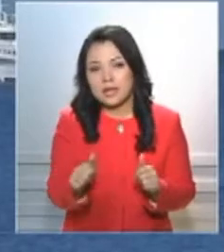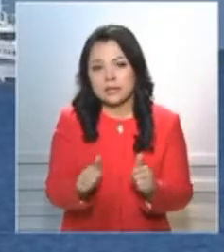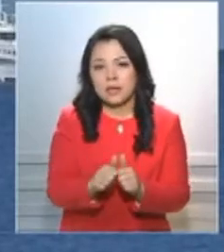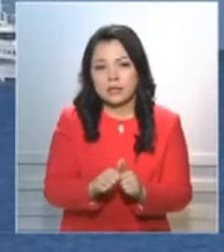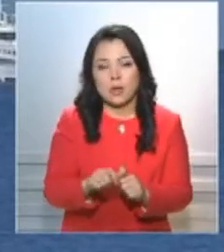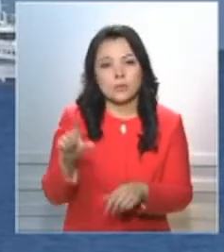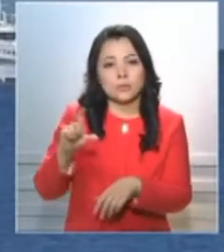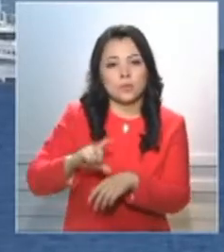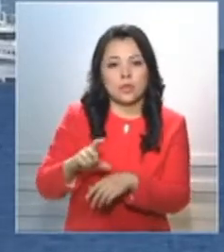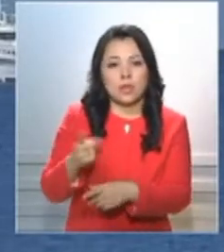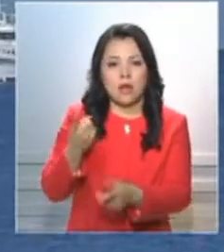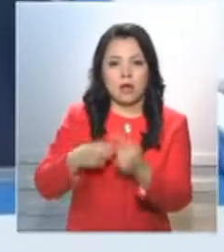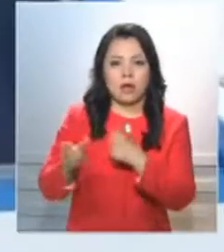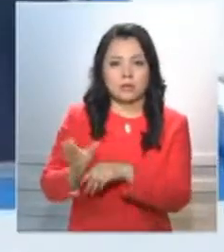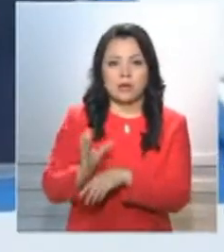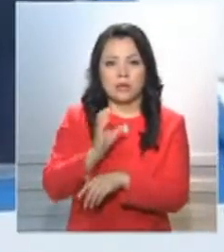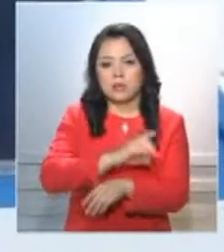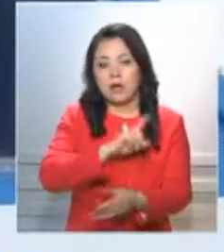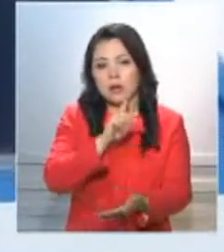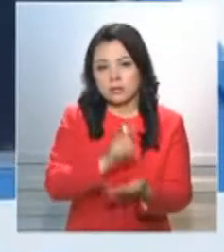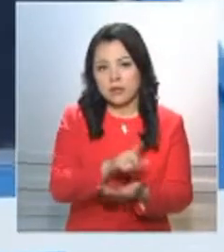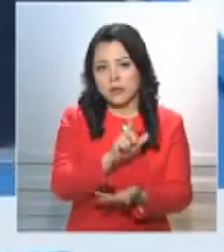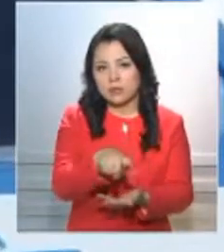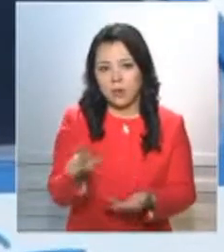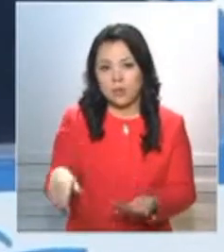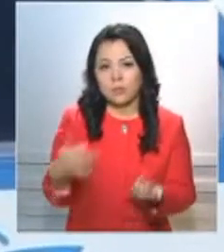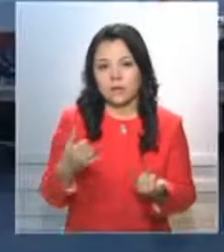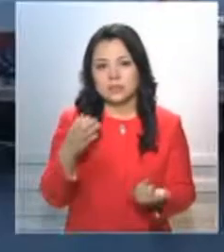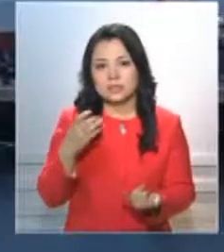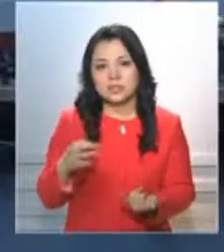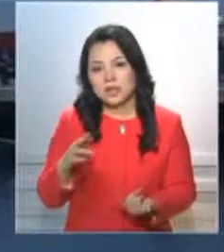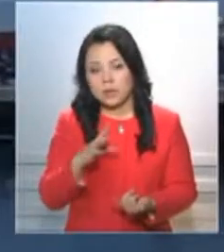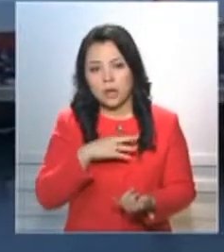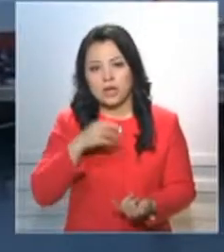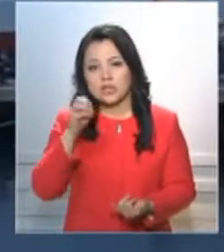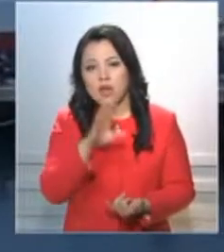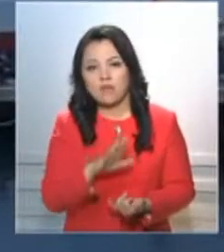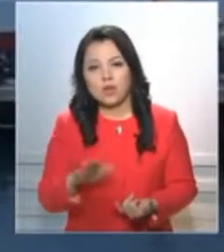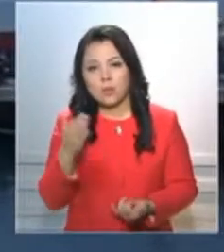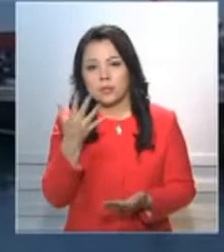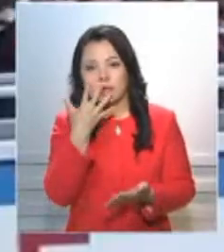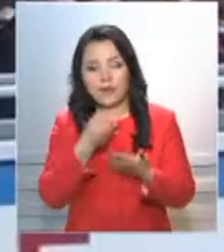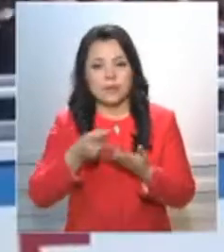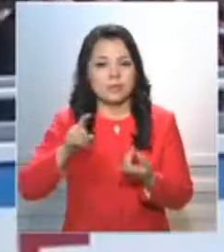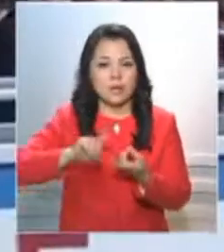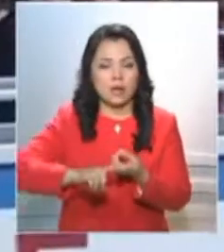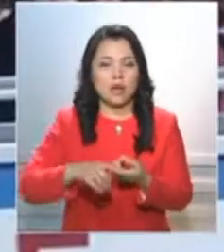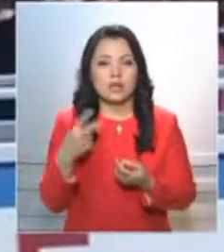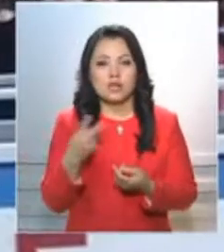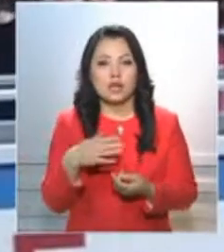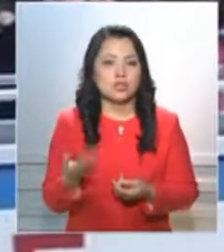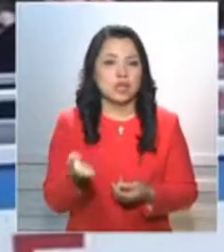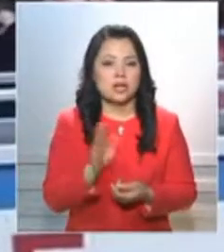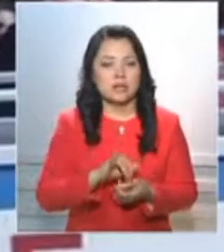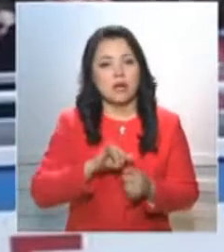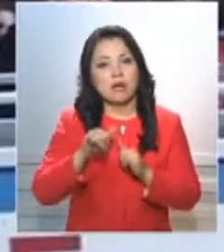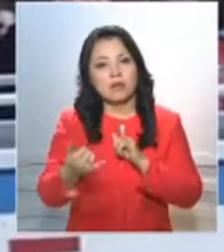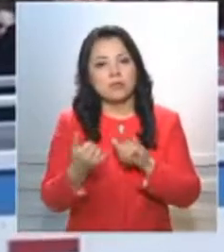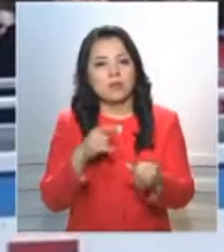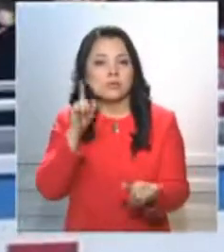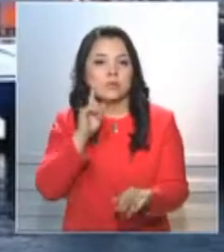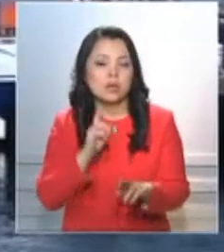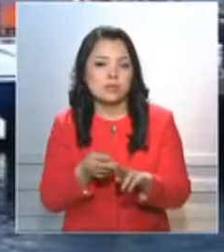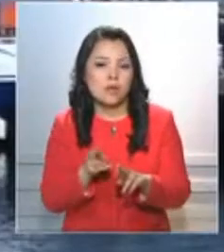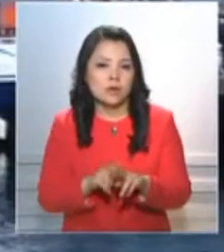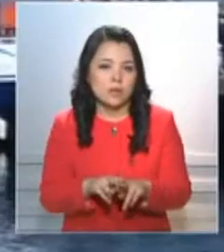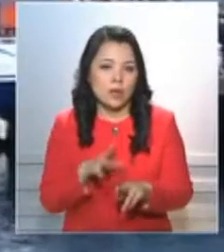Түркия аумағына қайтарылады. Есесіне Анкара сириялық босқындарды Еуропаға жөнелтеді. Екі жақты алыс-берісте негізгі күш Грекияға түсетін